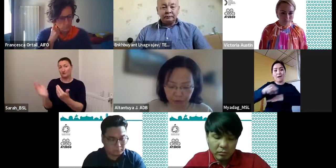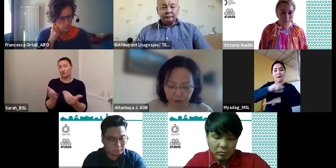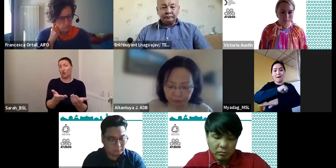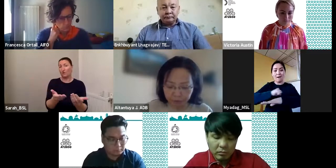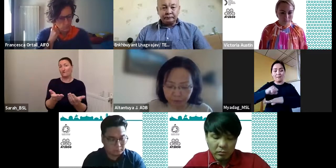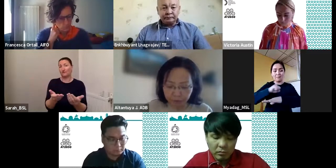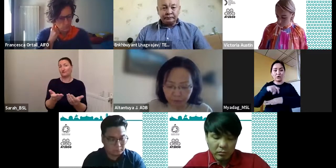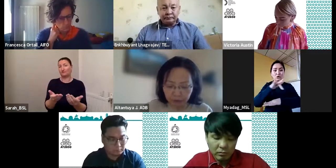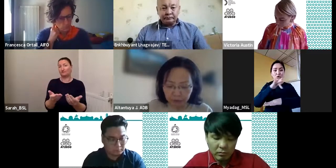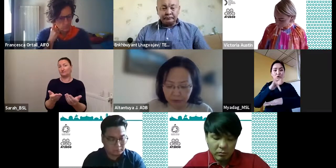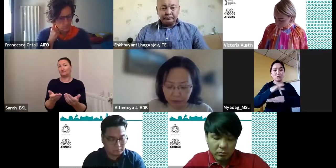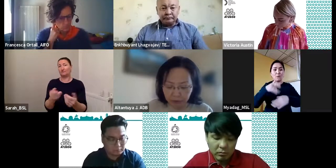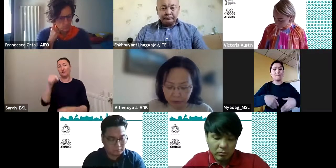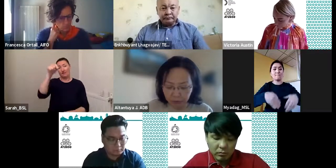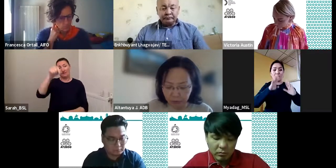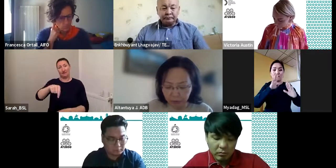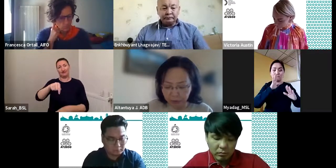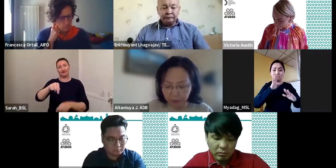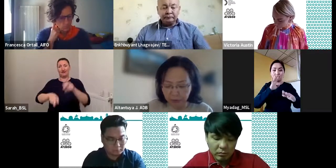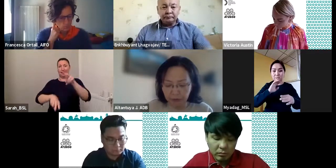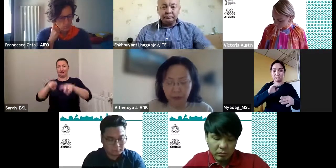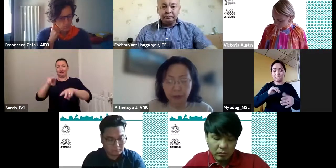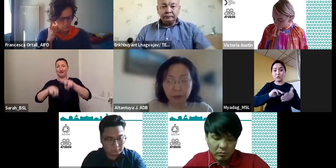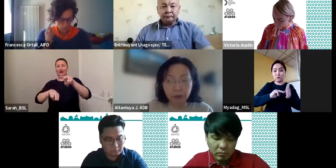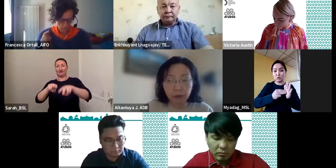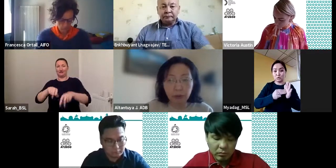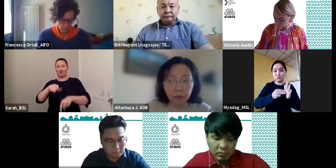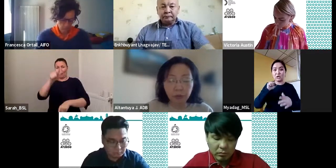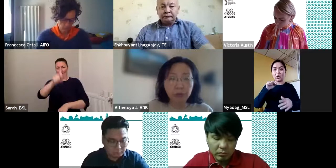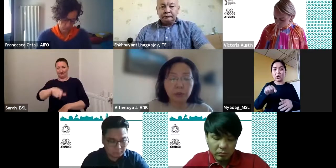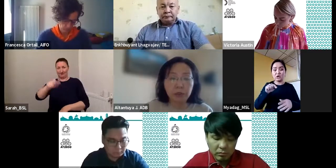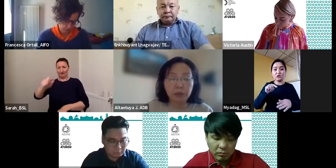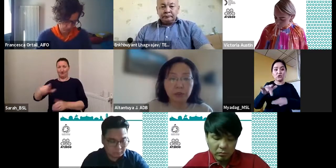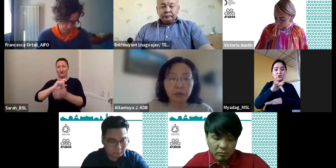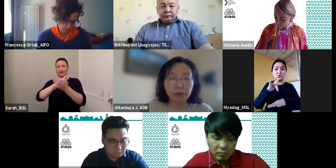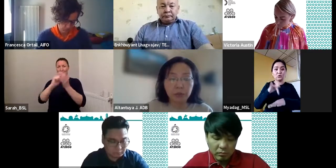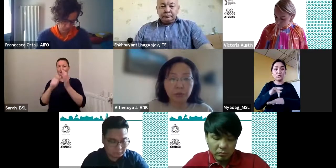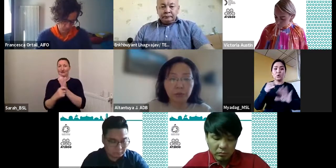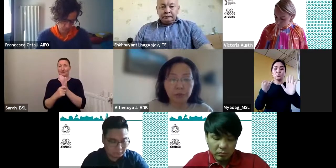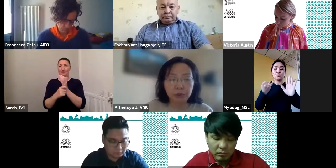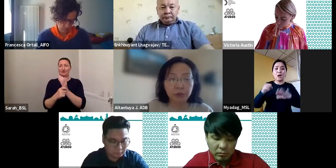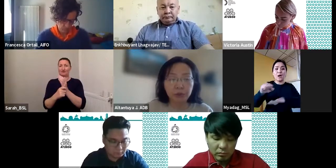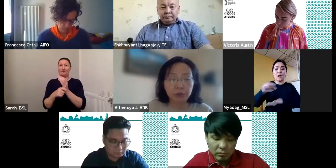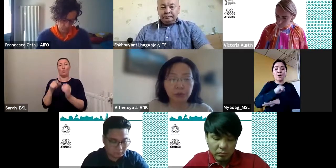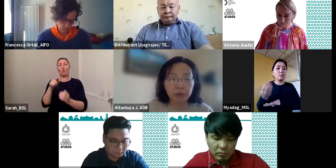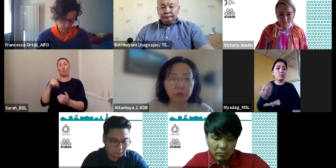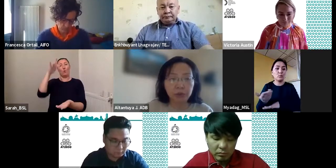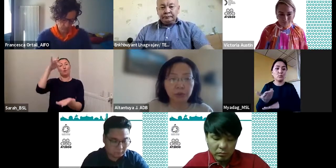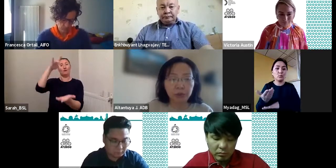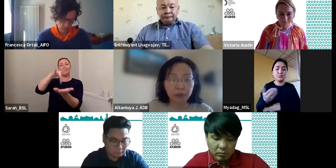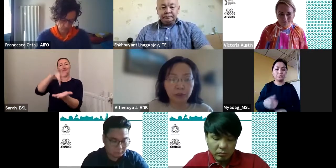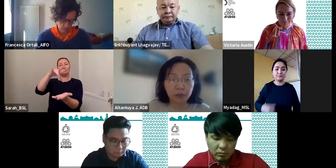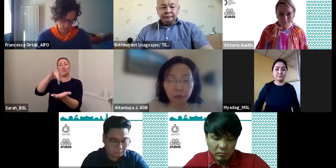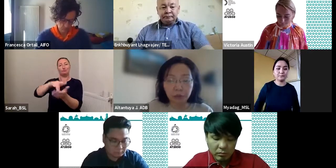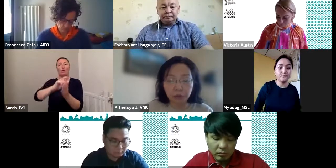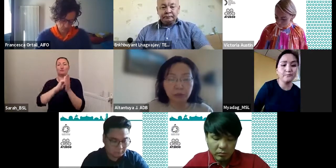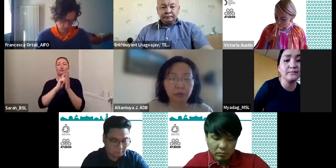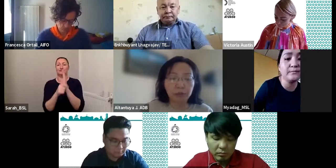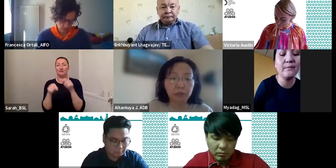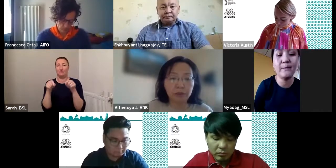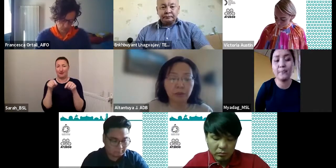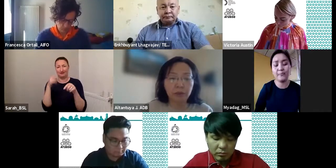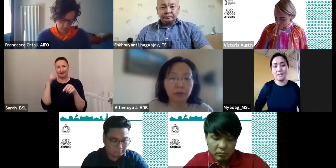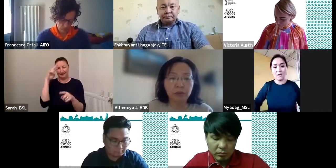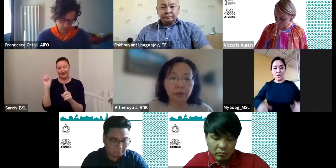бодож байгаа маа. Тэгэхээр энэ төв дээр бол яагаад 6 аймагуудад байрлаж байгаа гэхээр та бүхэн мэдж байгаа манай хөгжлийн бэрхшээлтэй ялангуяа хөдөө орон